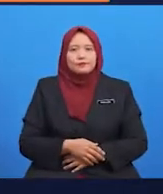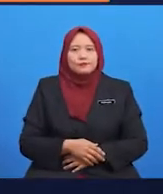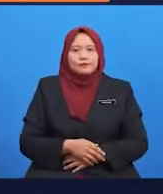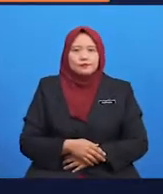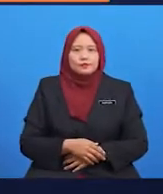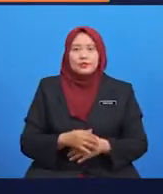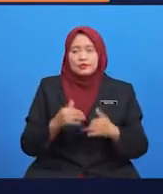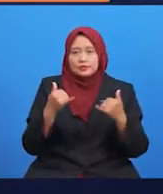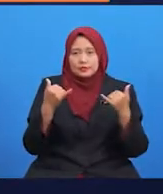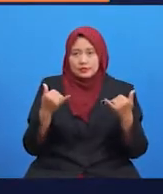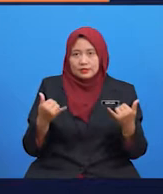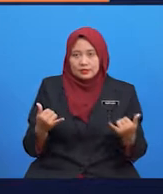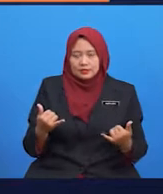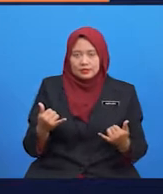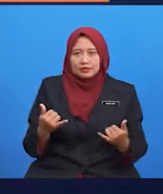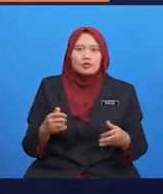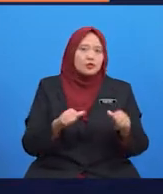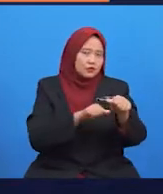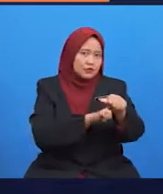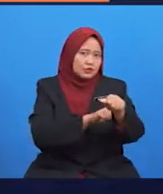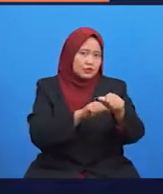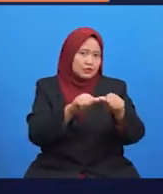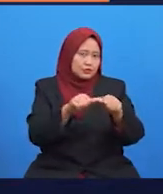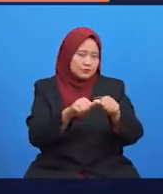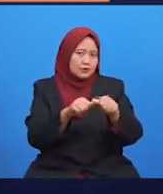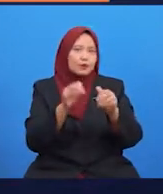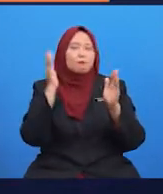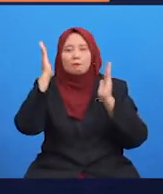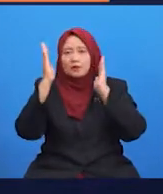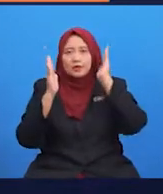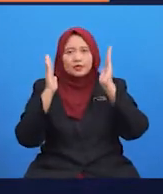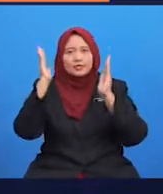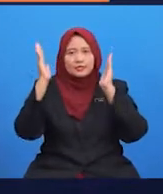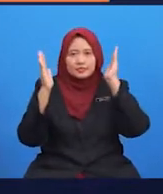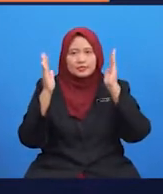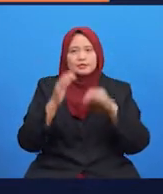bahasa yang digunakan oleh penyaja.